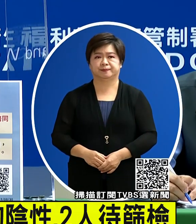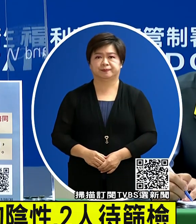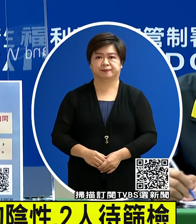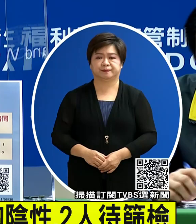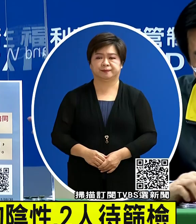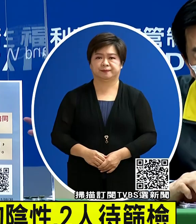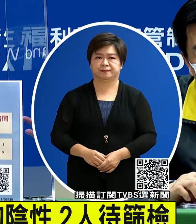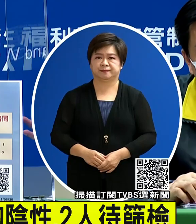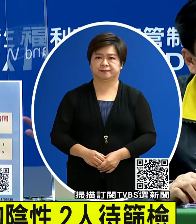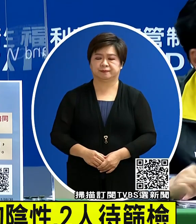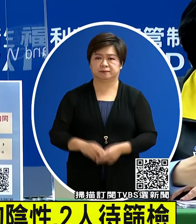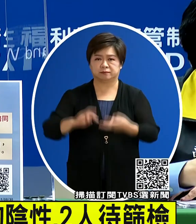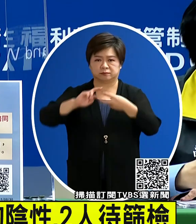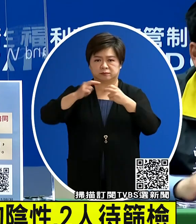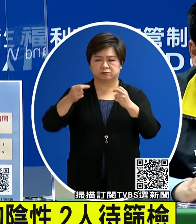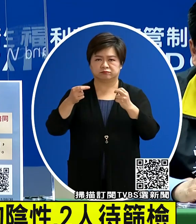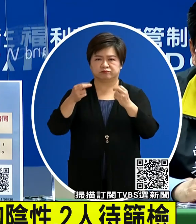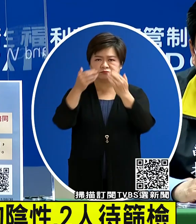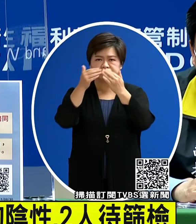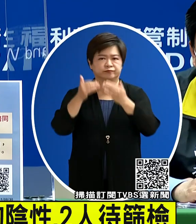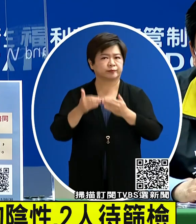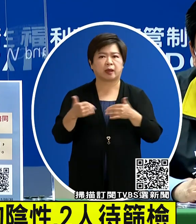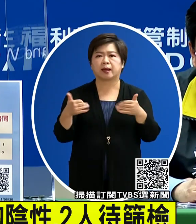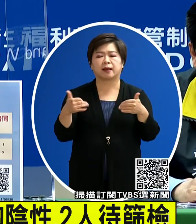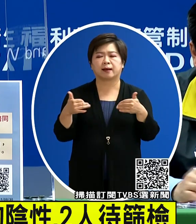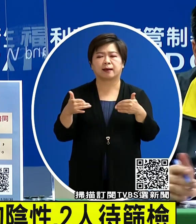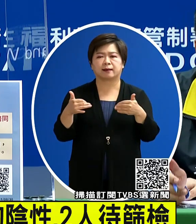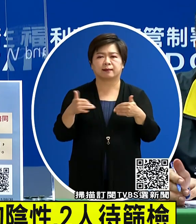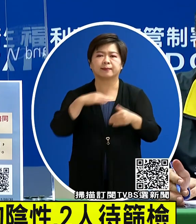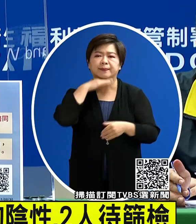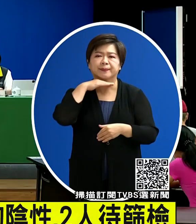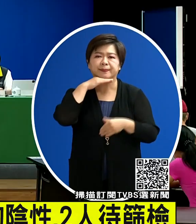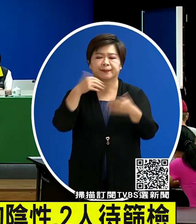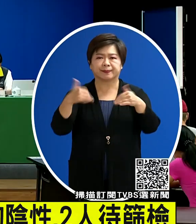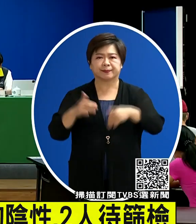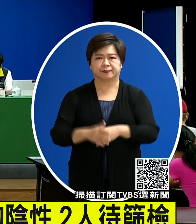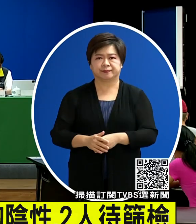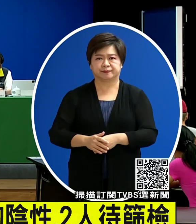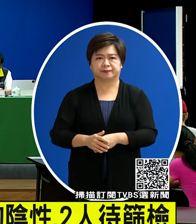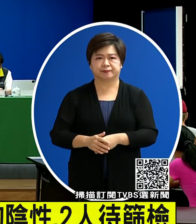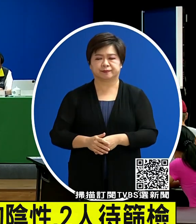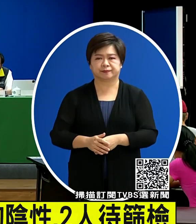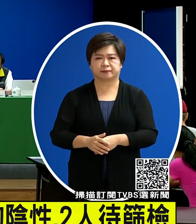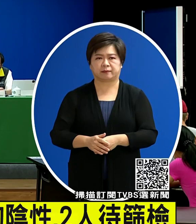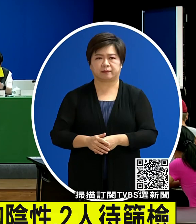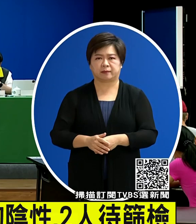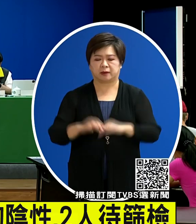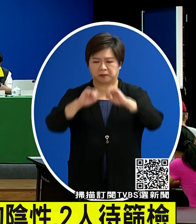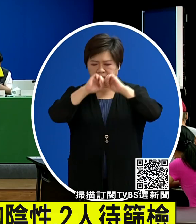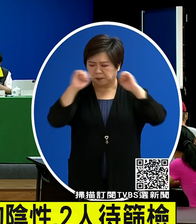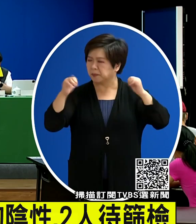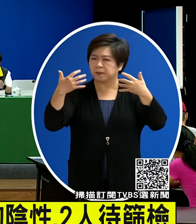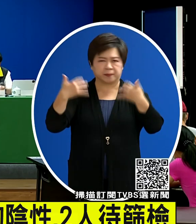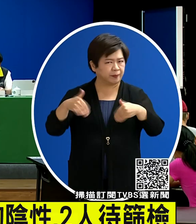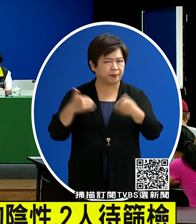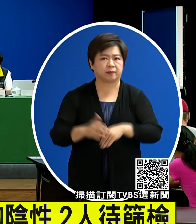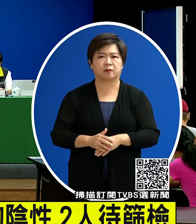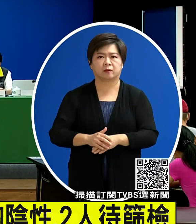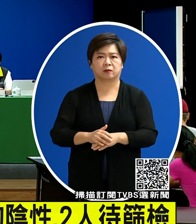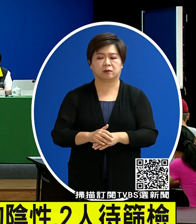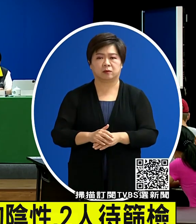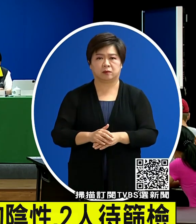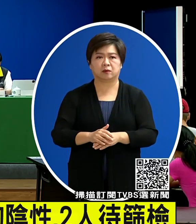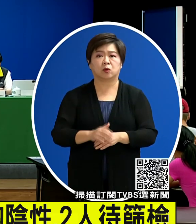那有没有基因定序？我应该是还没有出， 目前还没有出来，这两案都还没有结果。 我们有做